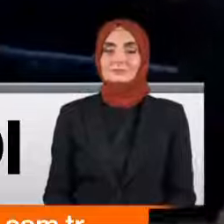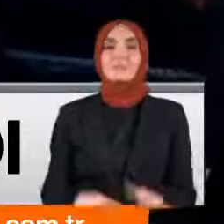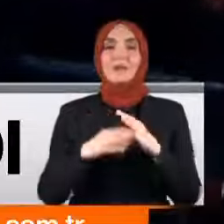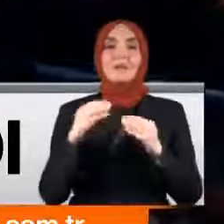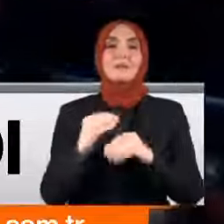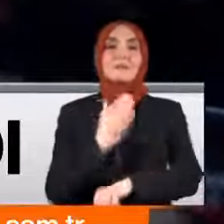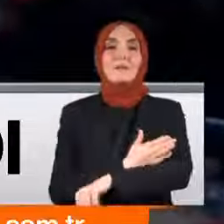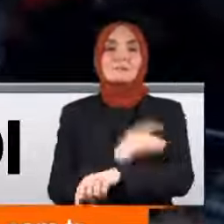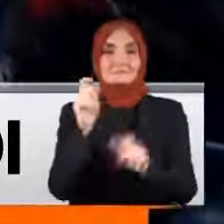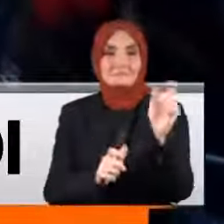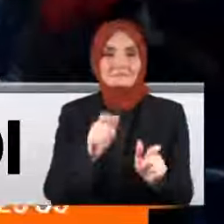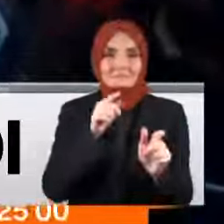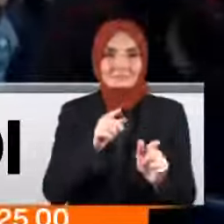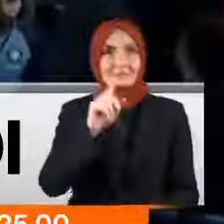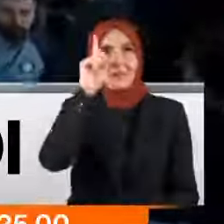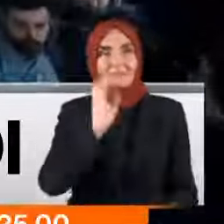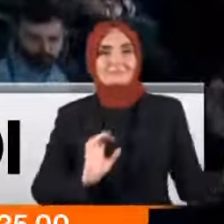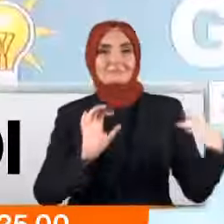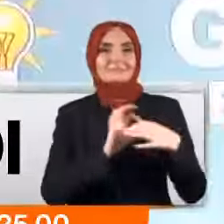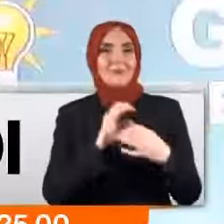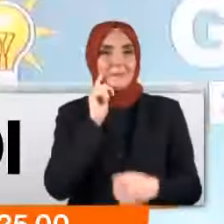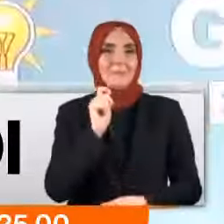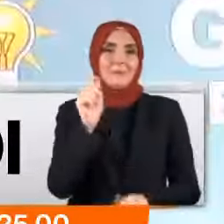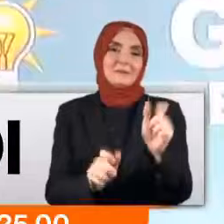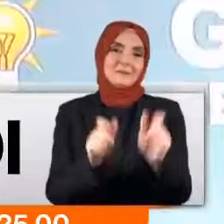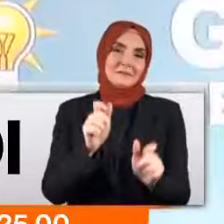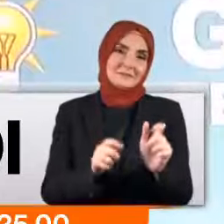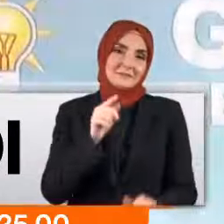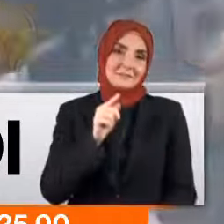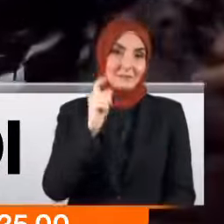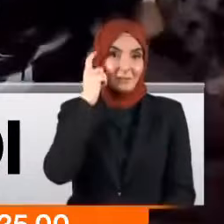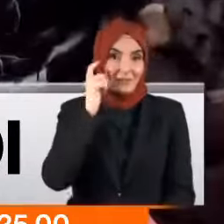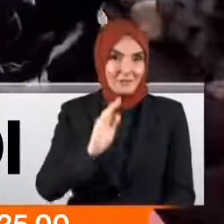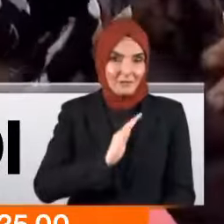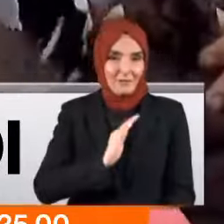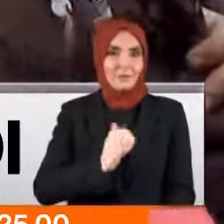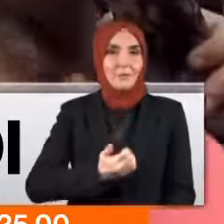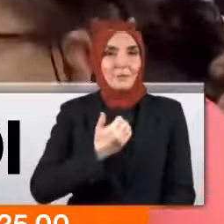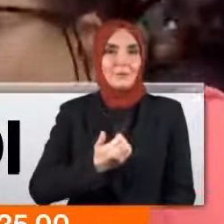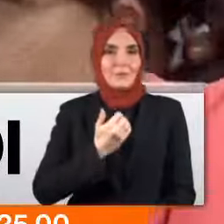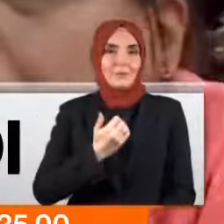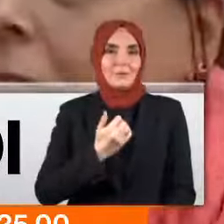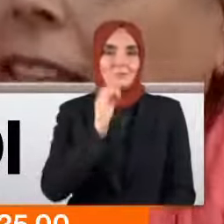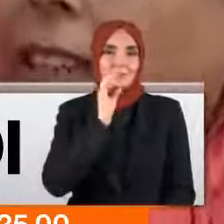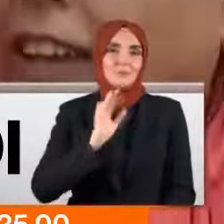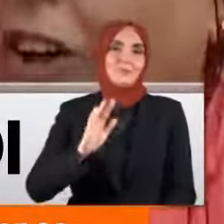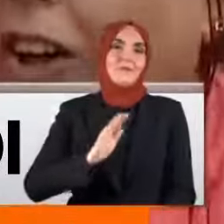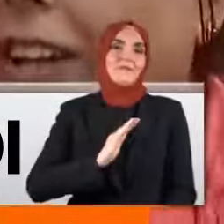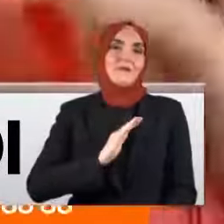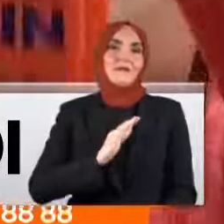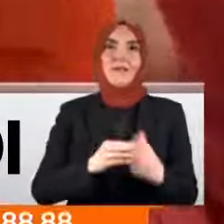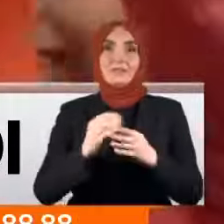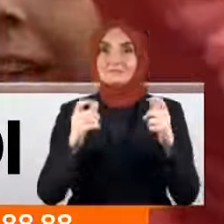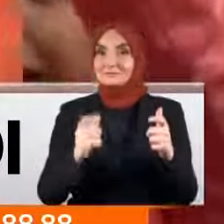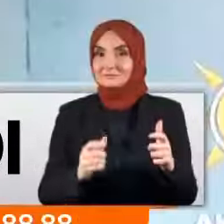Adanalıyık, Allah'ın adamıyık şiarıyla delikanlılığın kitabını yazan Adana bugün